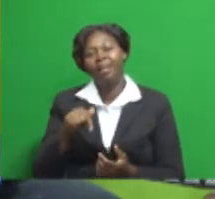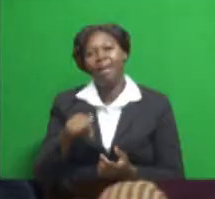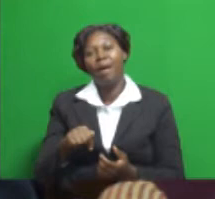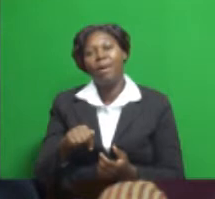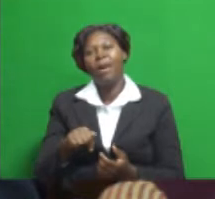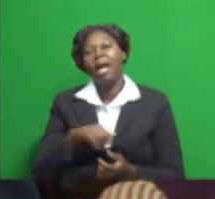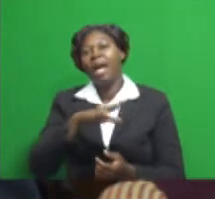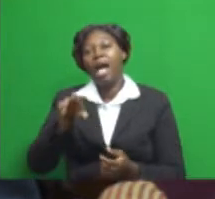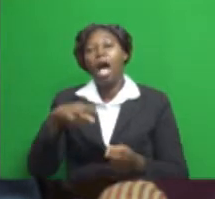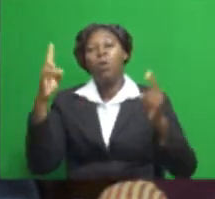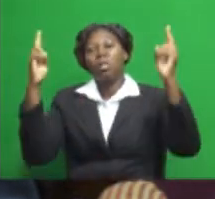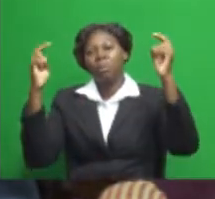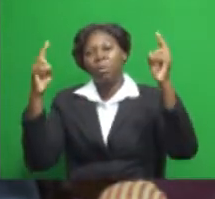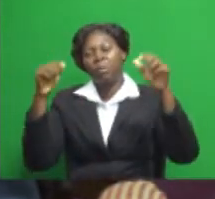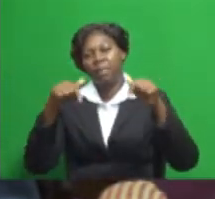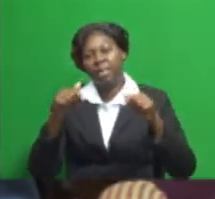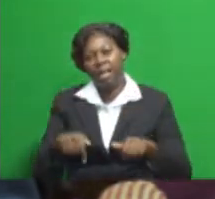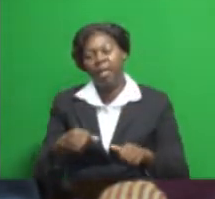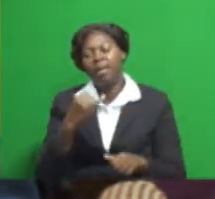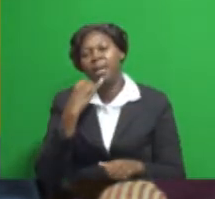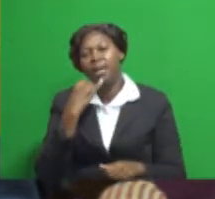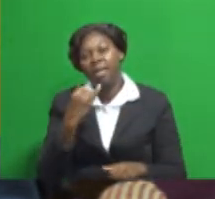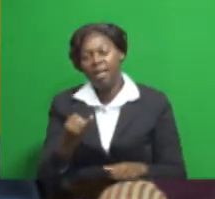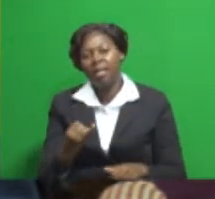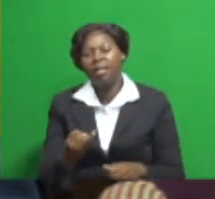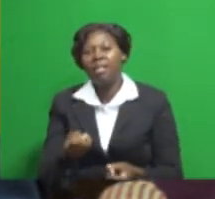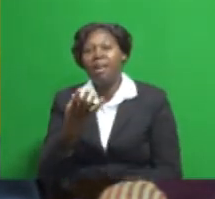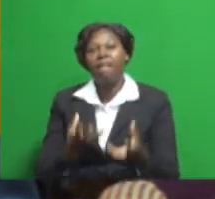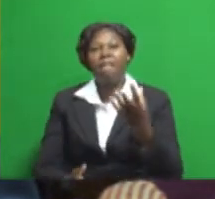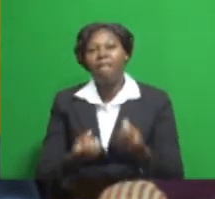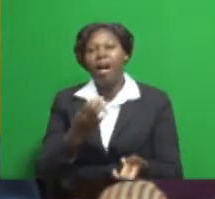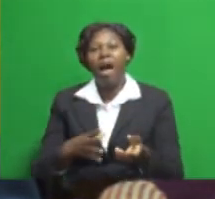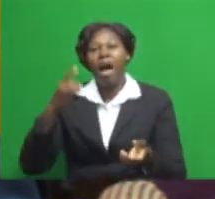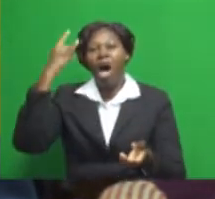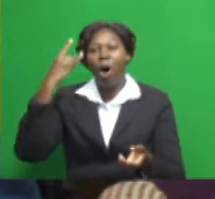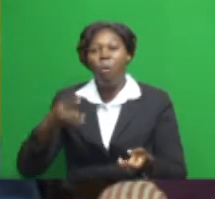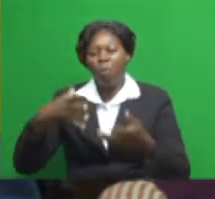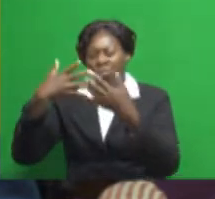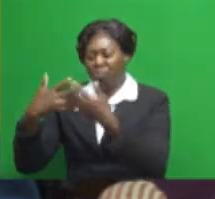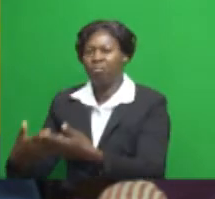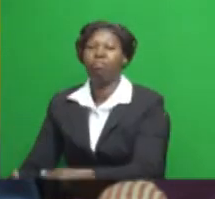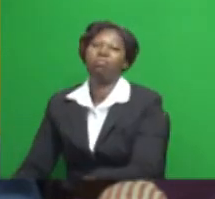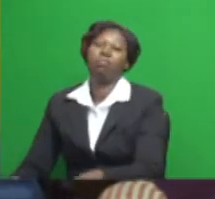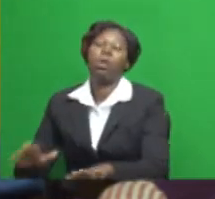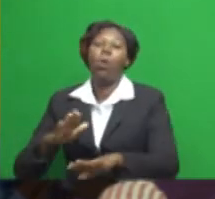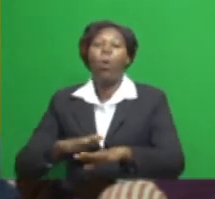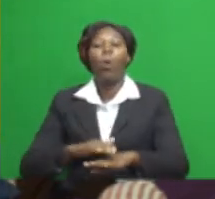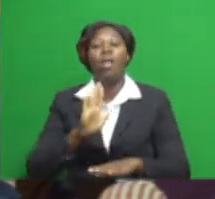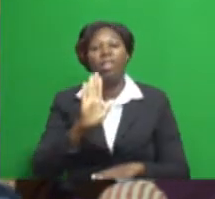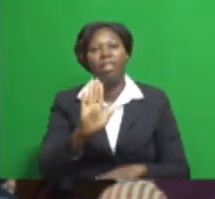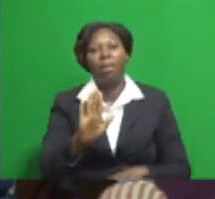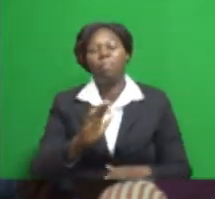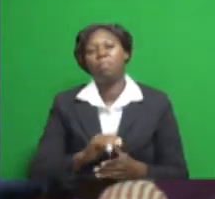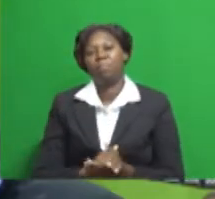wenyaya watinao watiri kukurukura nasi. Ndewe kuti moto wakashaya simba pavari. Tichatunga mirri